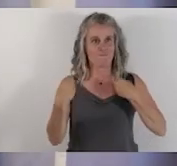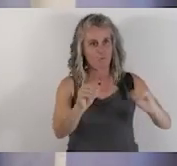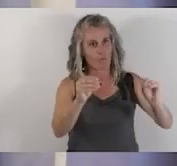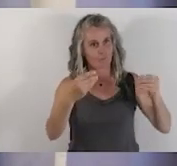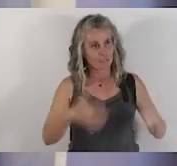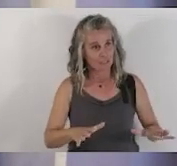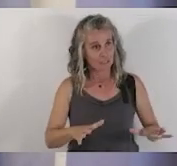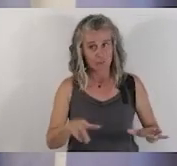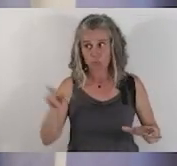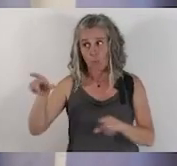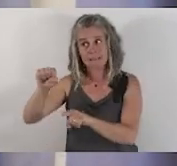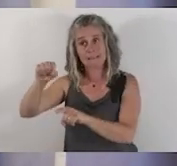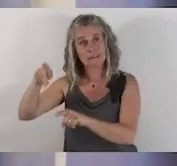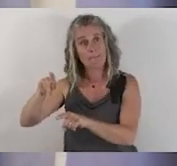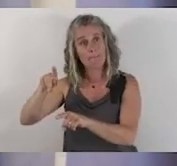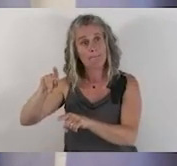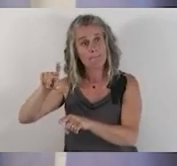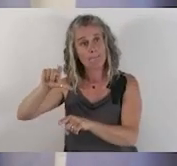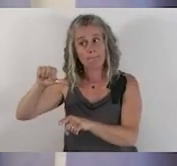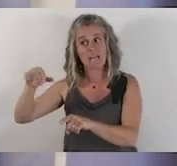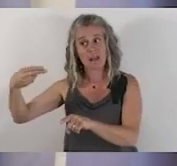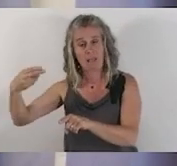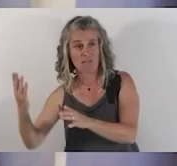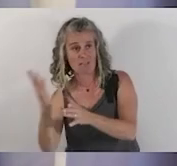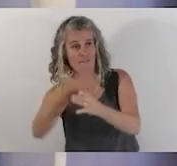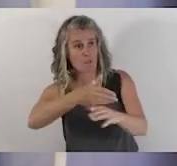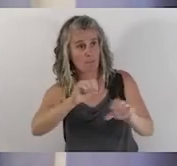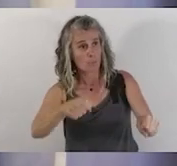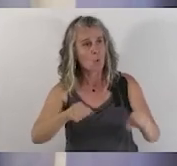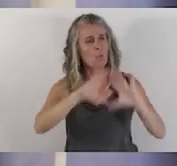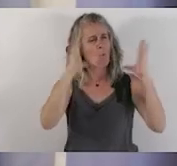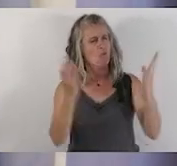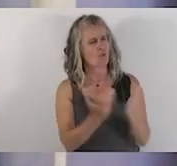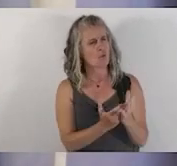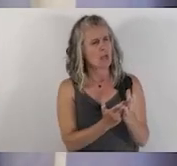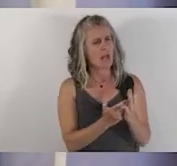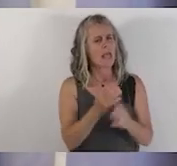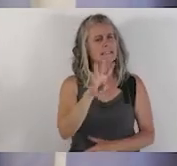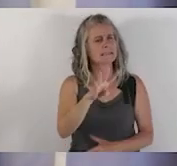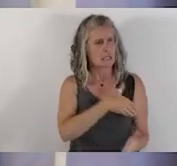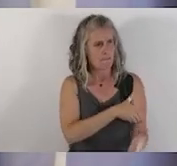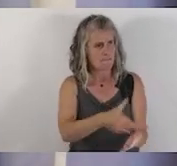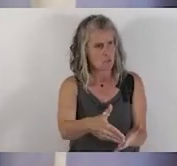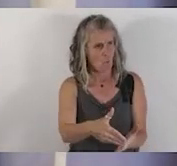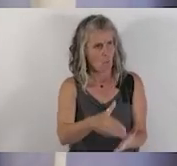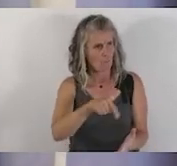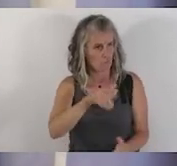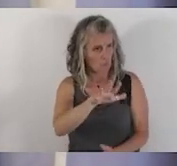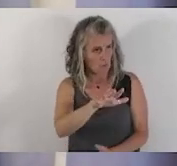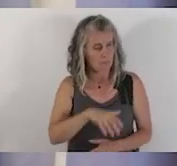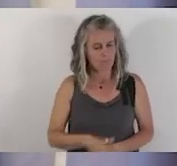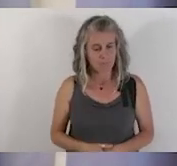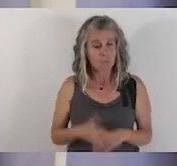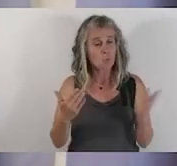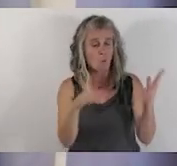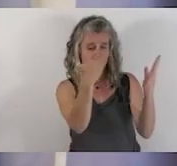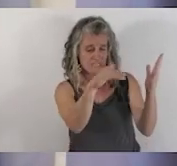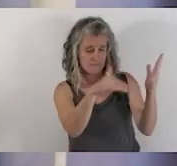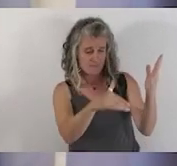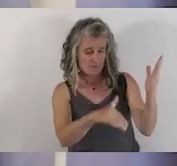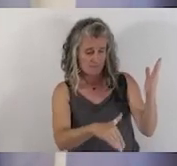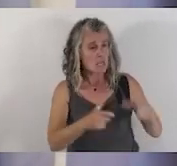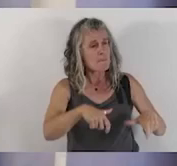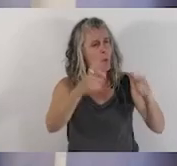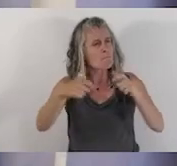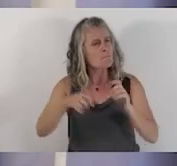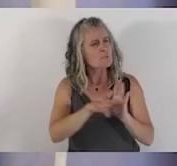démarrer dessus, donc pour un montant total de 4,5 millions. Donc vous avez la liste de ces 19 immeubles et il y en a 11 dans le